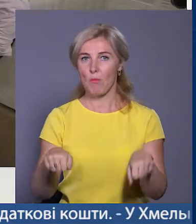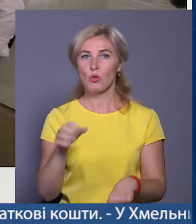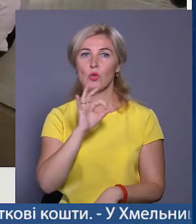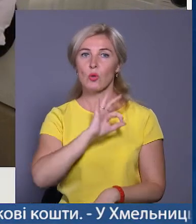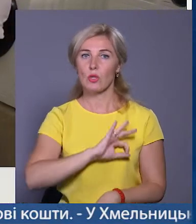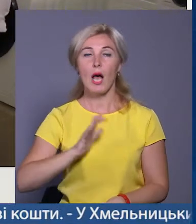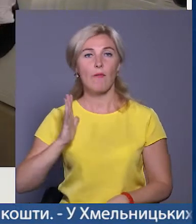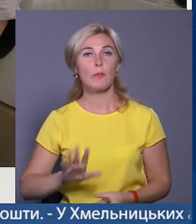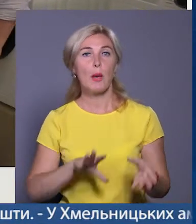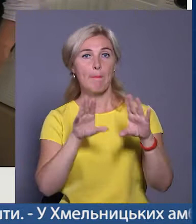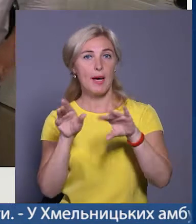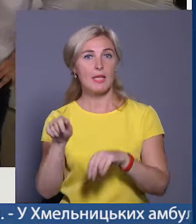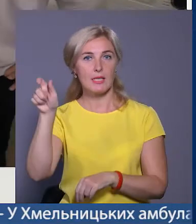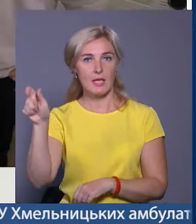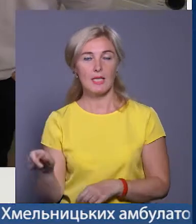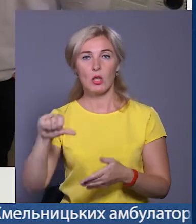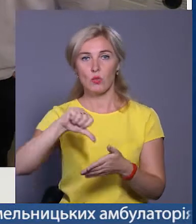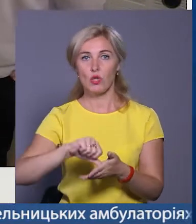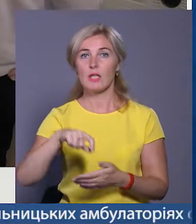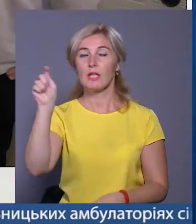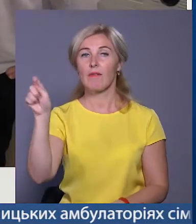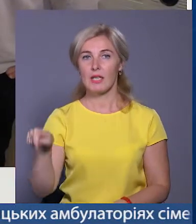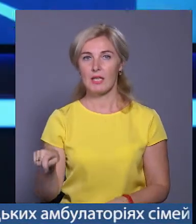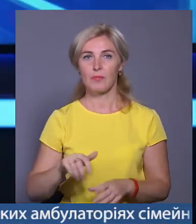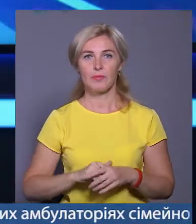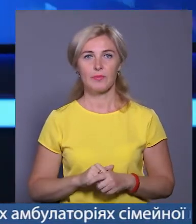скористатися вимушені переселенці та учасники війни.